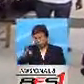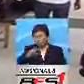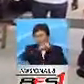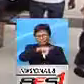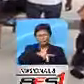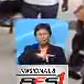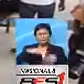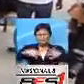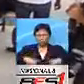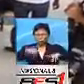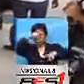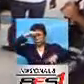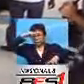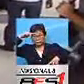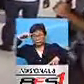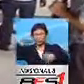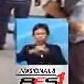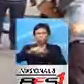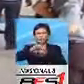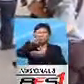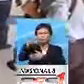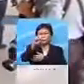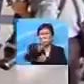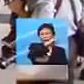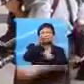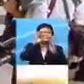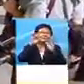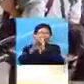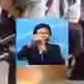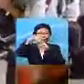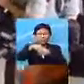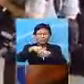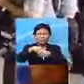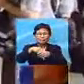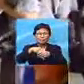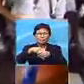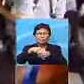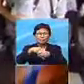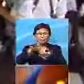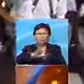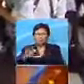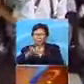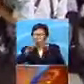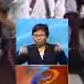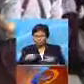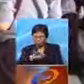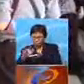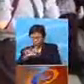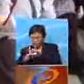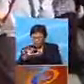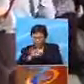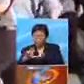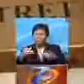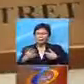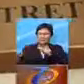memiliki sehelai baju hitam bertulisan Jawi dan gambar-gambar di dalam gadet tablet ipad mini yang mempunyai kaitan